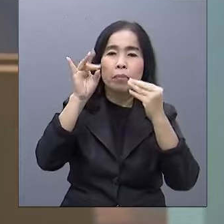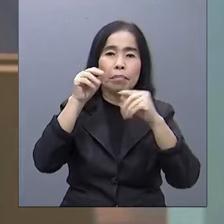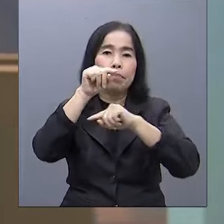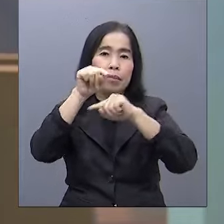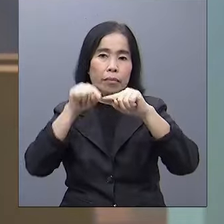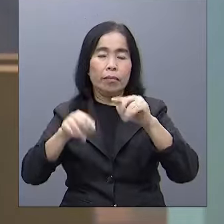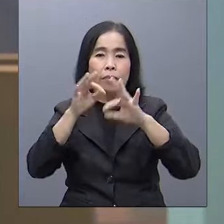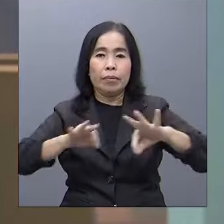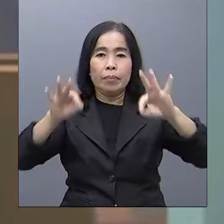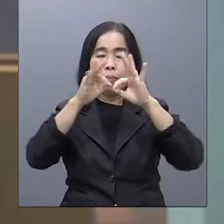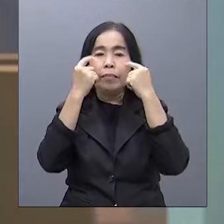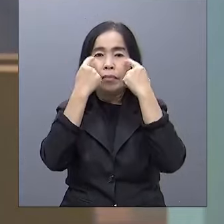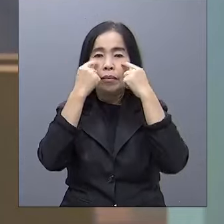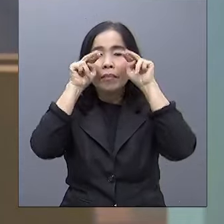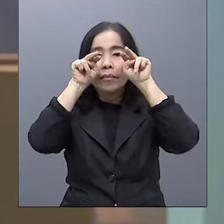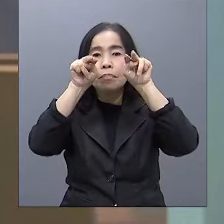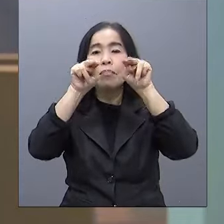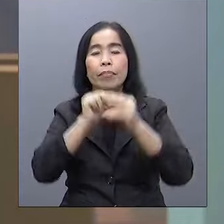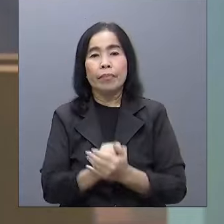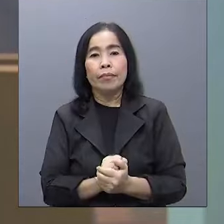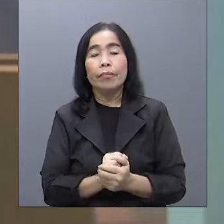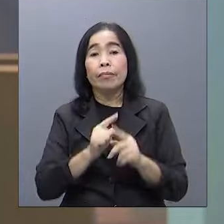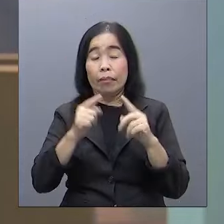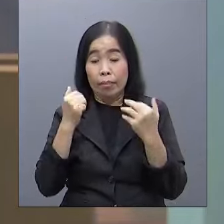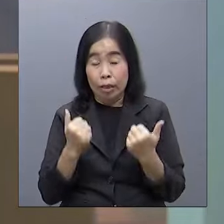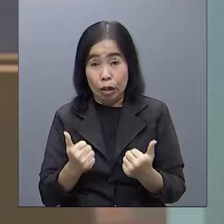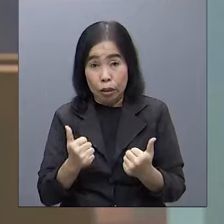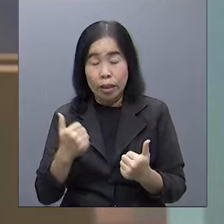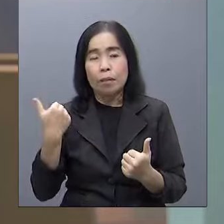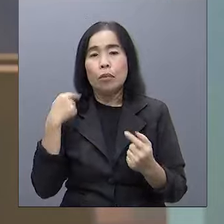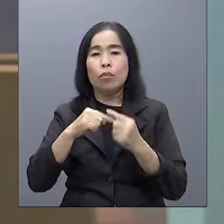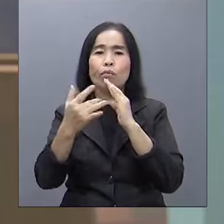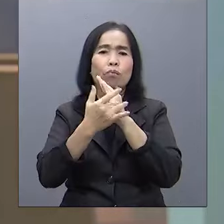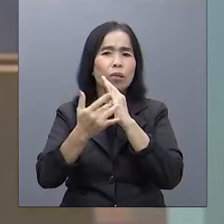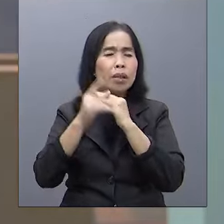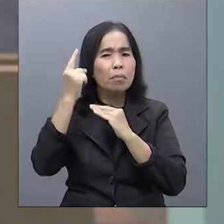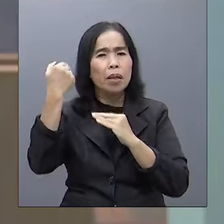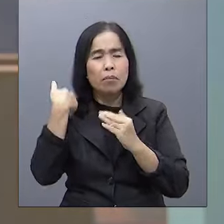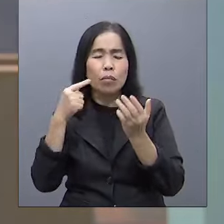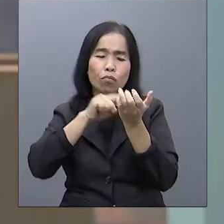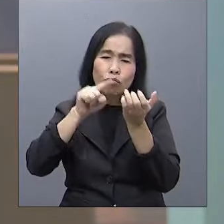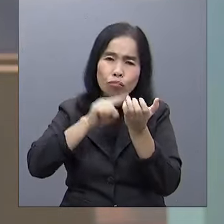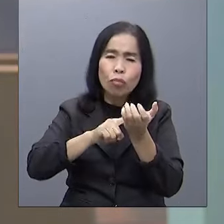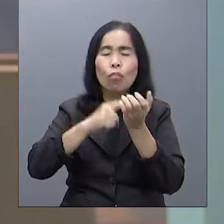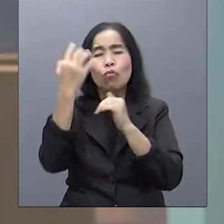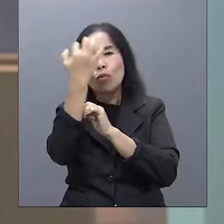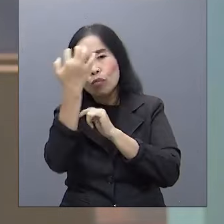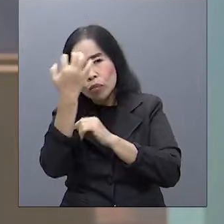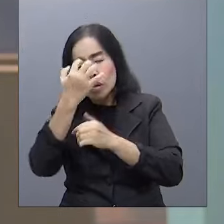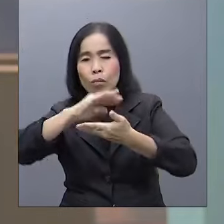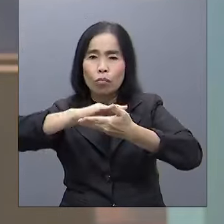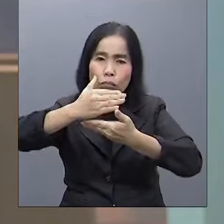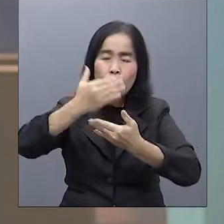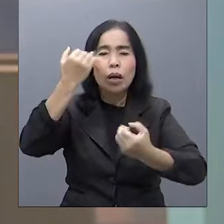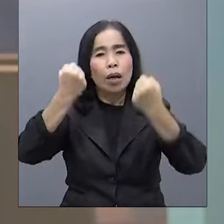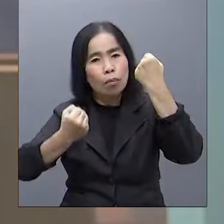าจากเรื่องของการมองเห็นนั่นเองค่ะทีนี้เนี่ยทุกวันนี้ก็จะมีเรื่องเทคโนโลยีสมาร์ทโฟนคอมพิวเตอร์นะคะการขับรถการใช้